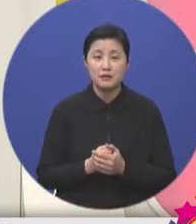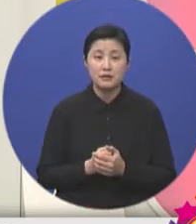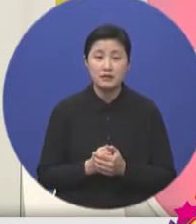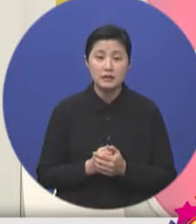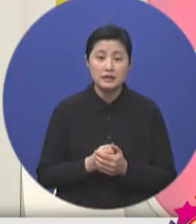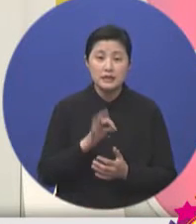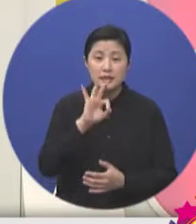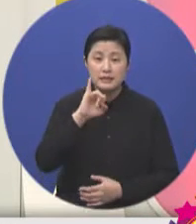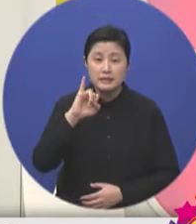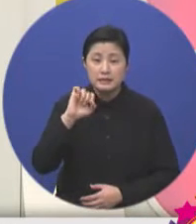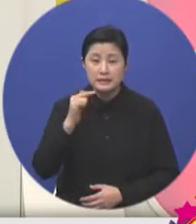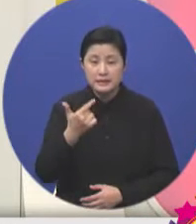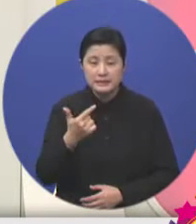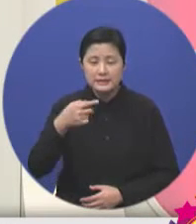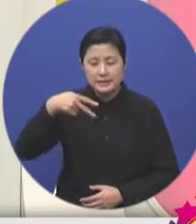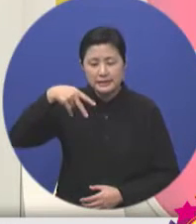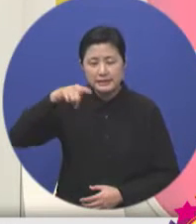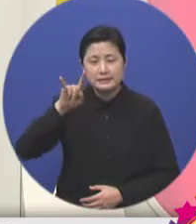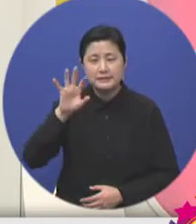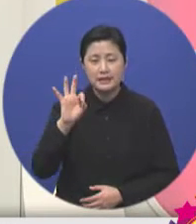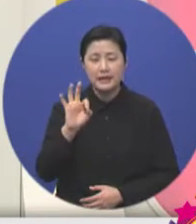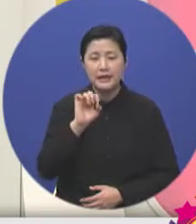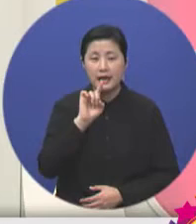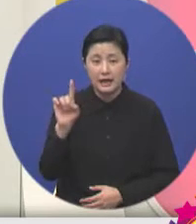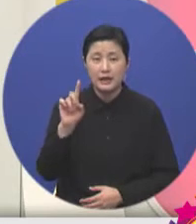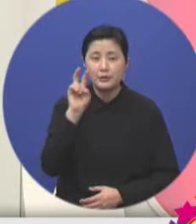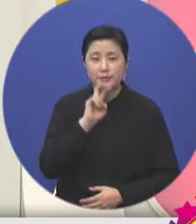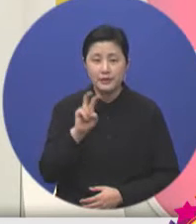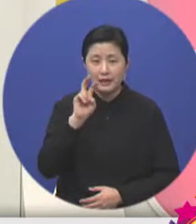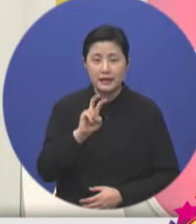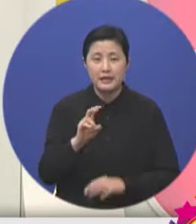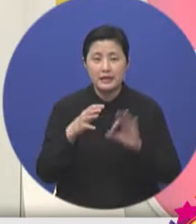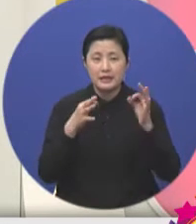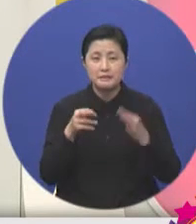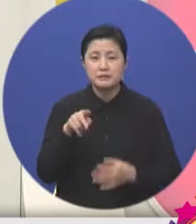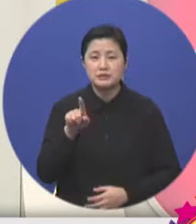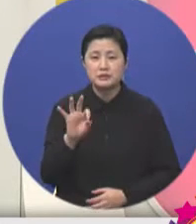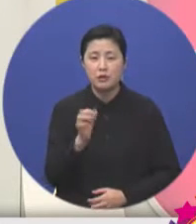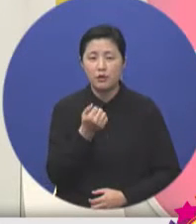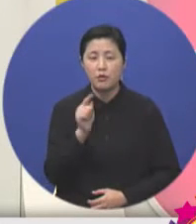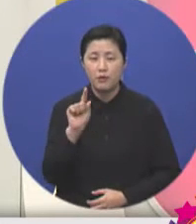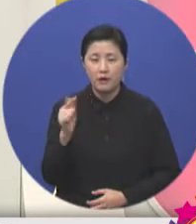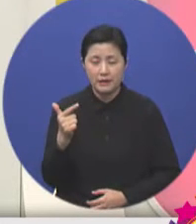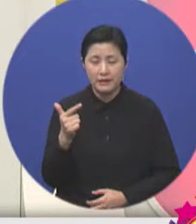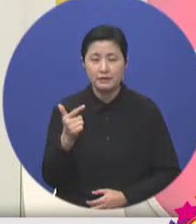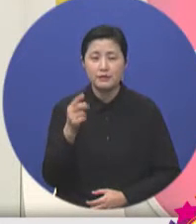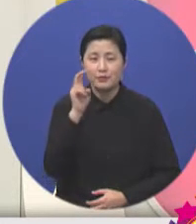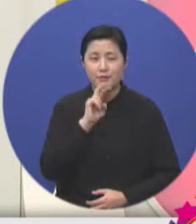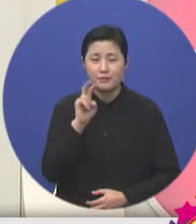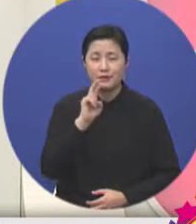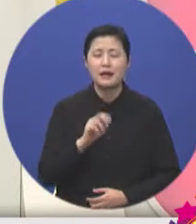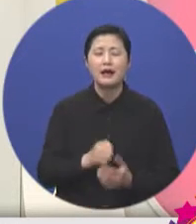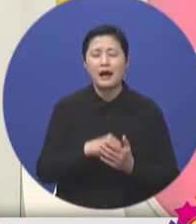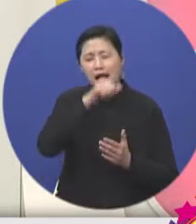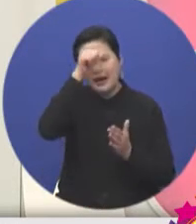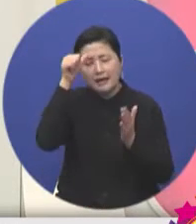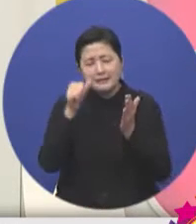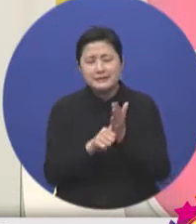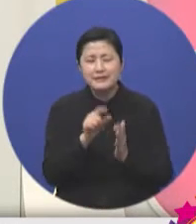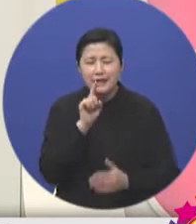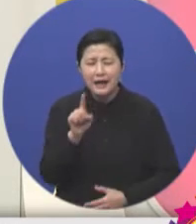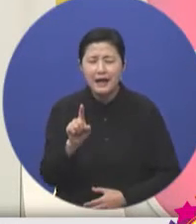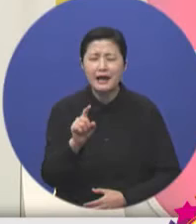인생? 예, 인생아. 인생아. 인생아. 예, 누구 노래죠? 김종환이 부르는 인생아. 아, 김종환 씨가 부르는 인생아. 예,